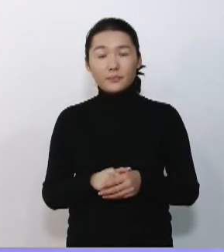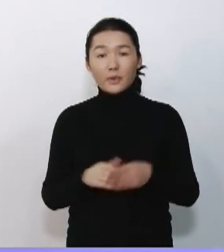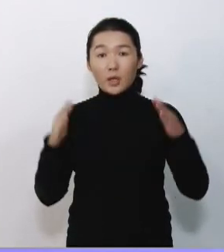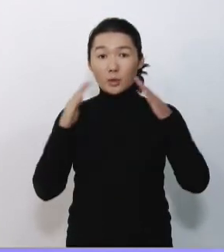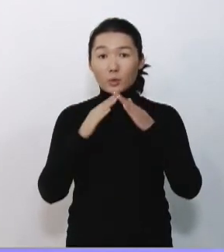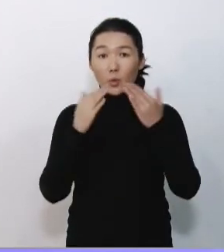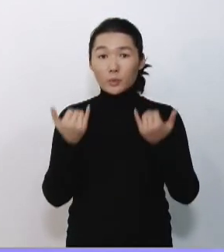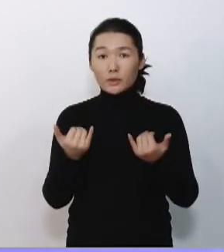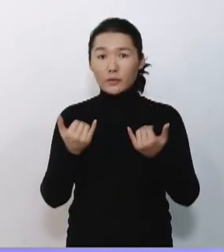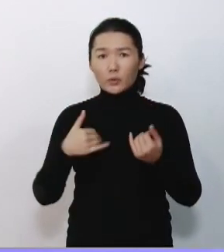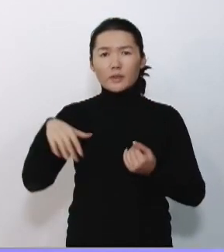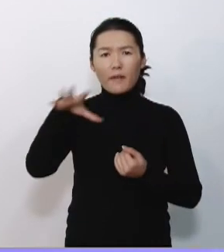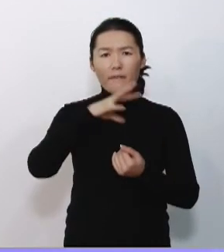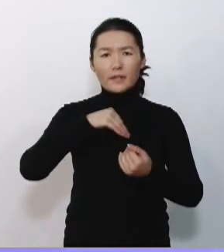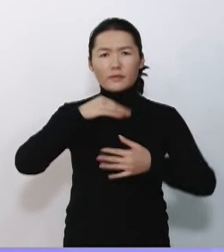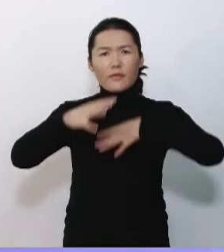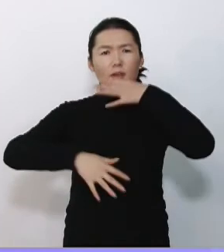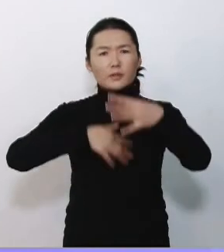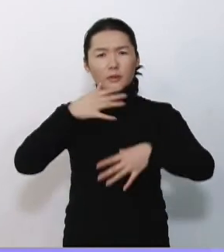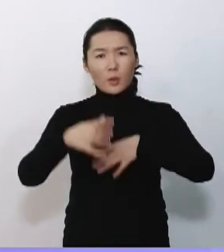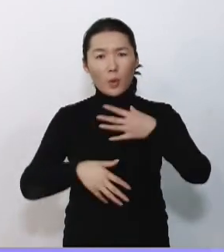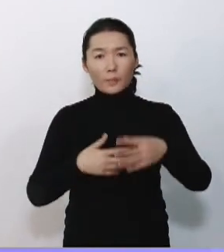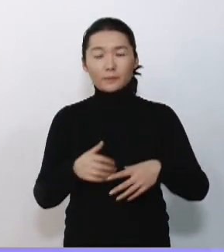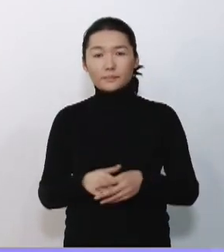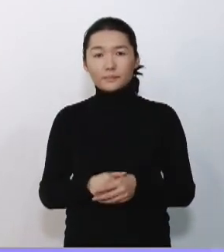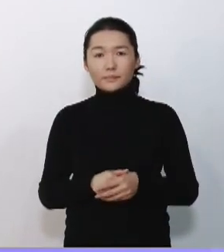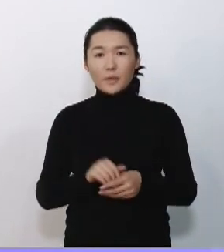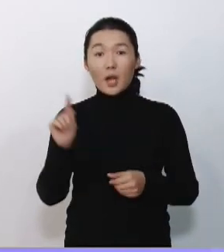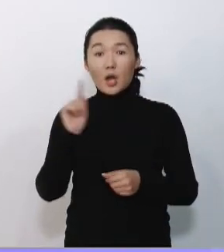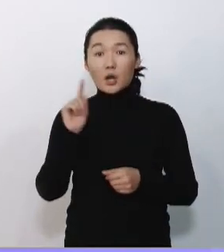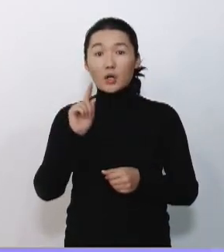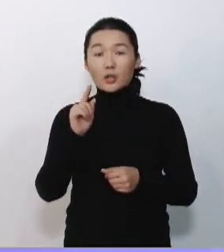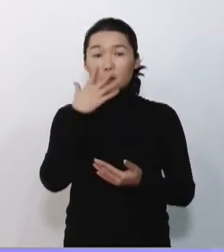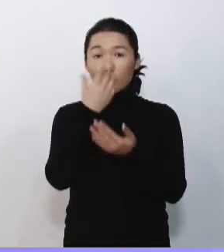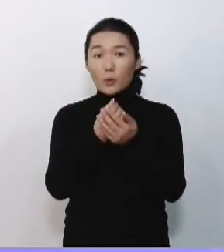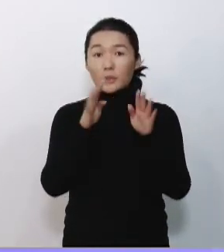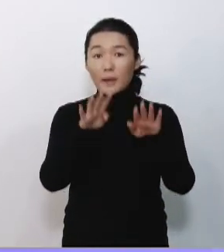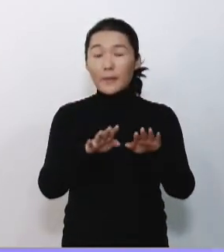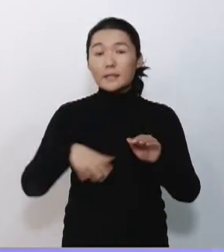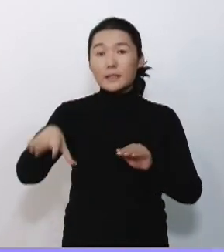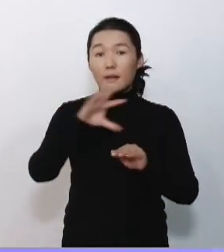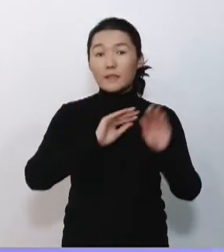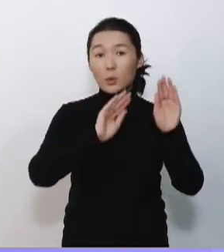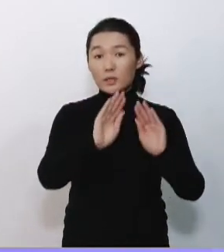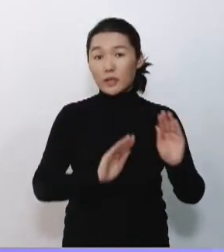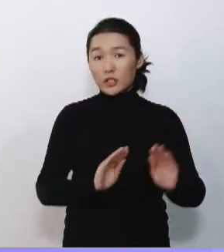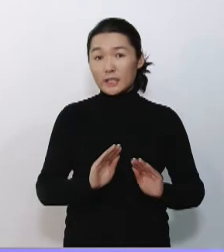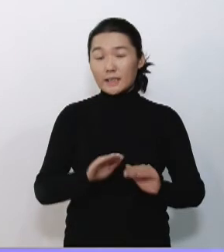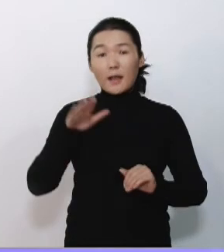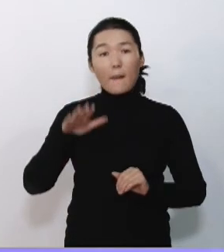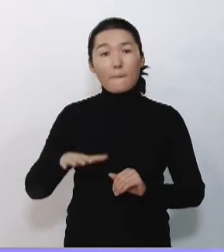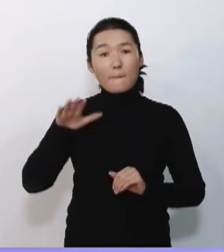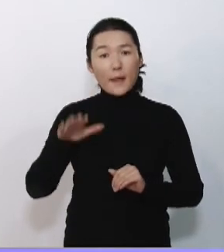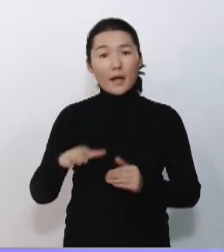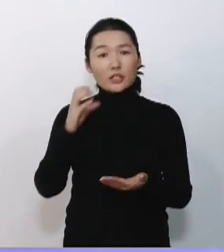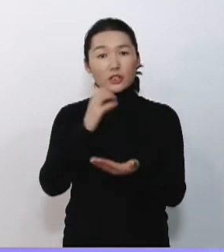Дом сегодня весь вверх дном. Чтоб на место все сложить, мячик, чашки